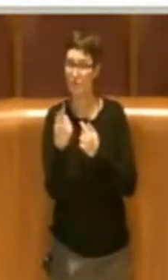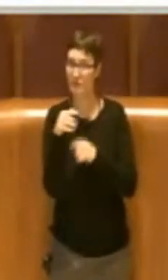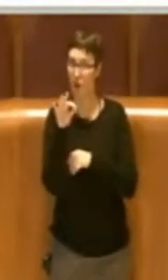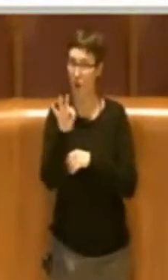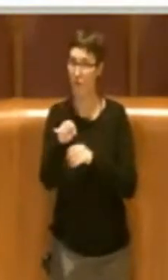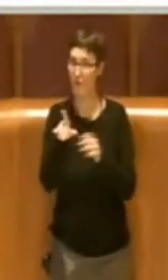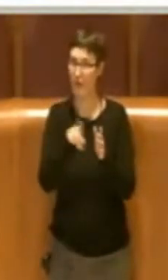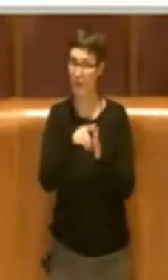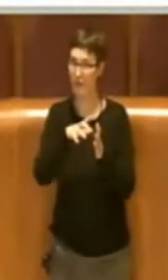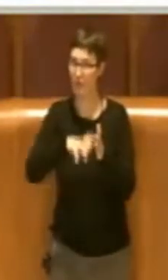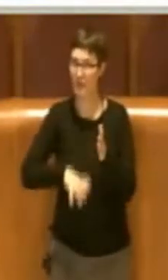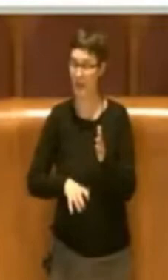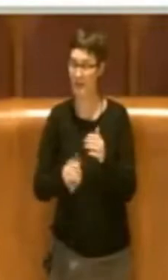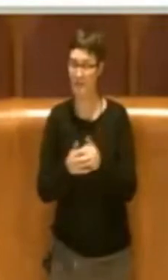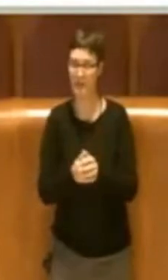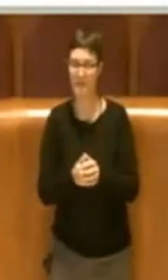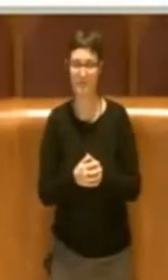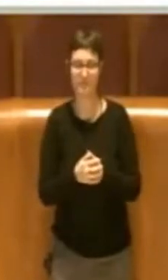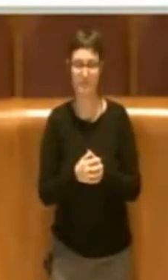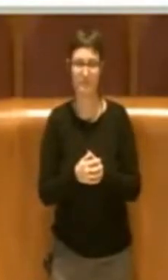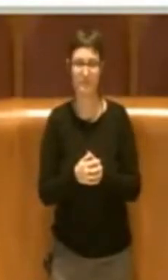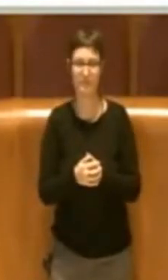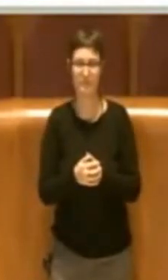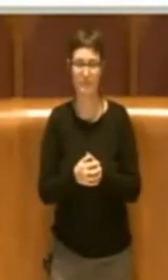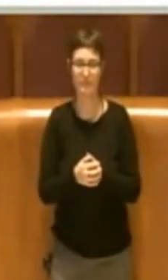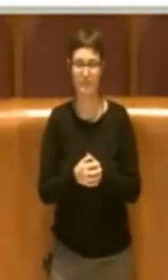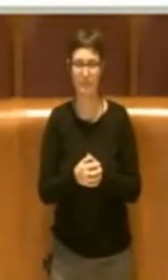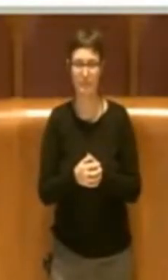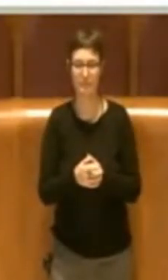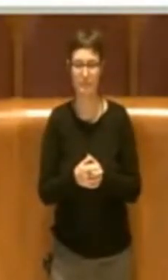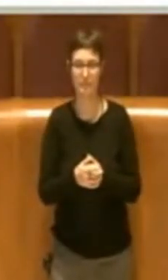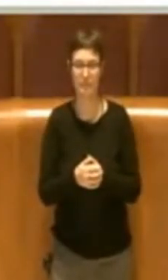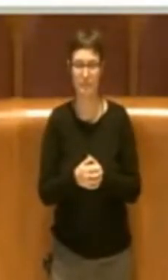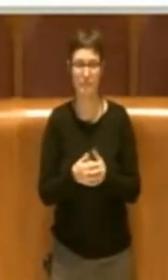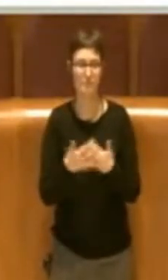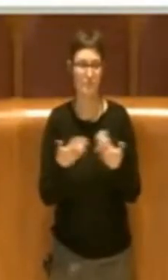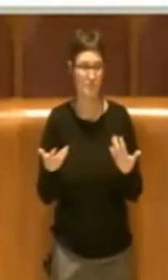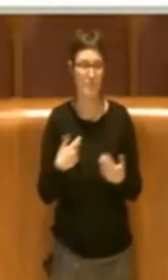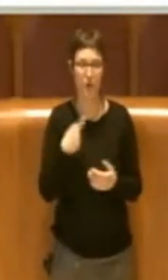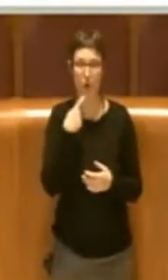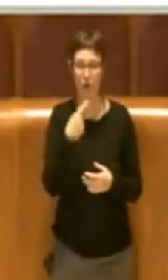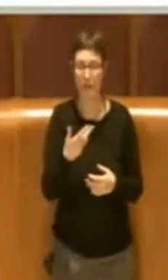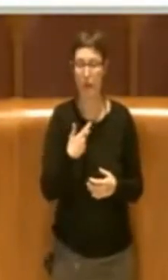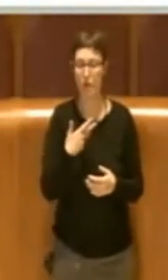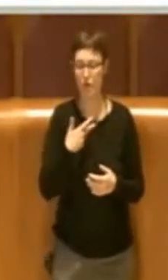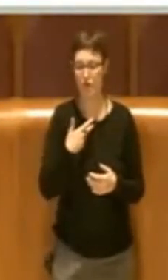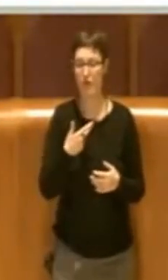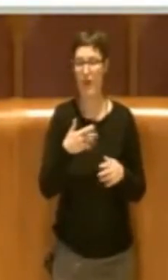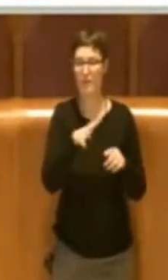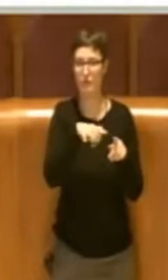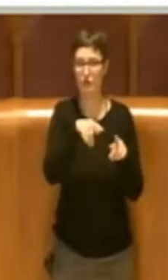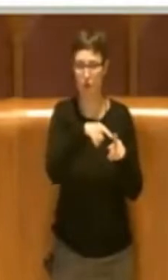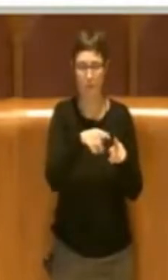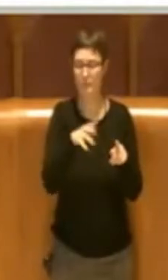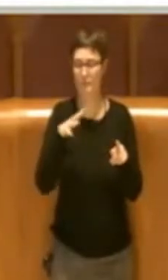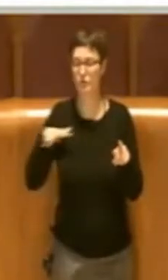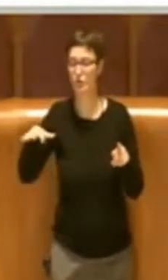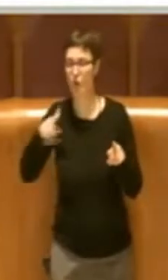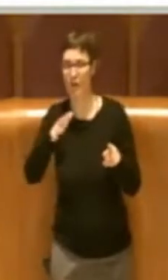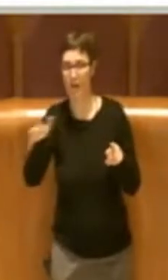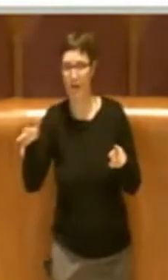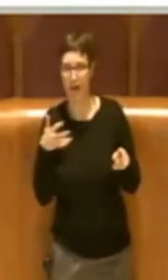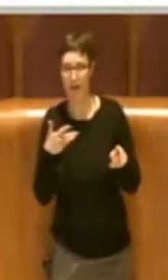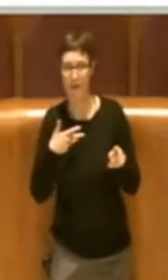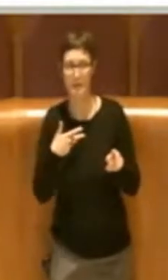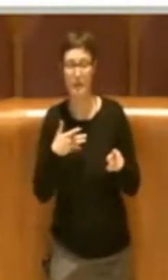della delibera. Quindi ho detto, ci sono altri siti, ma direi che il